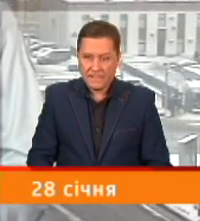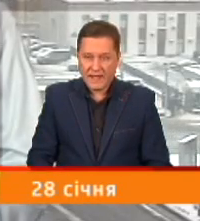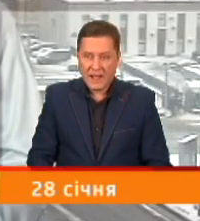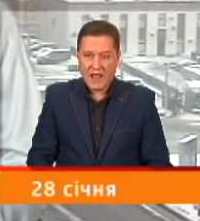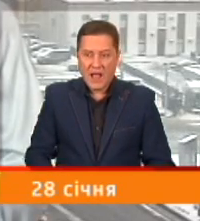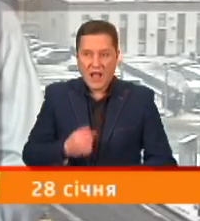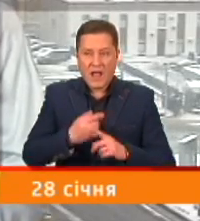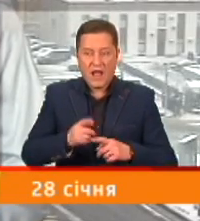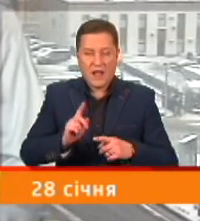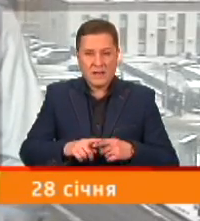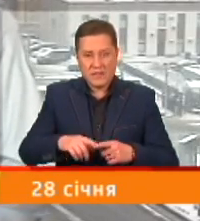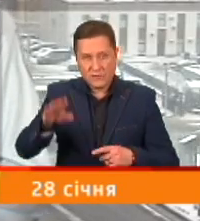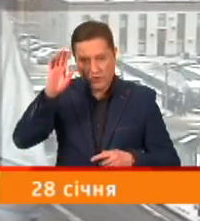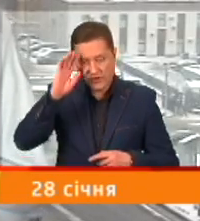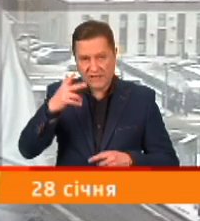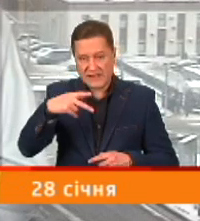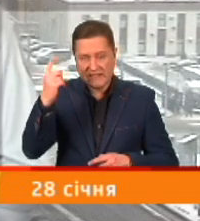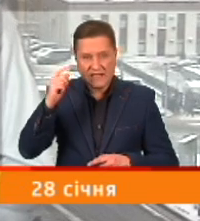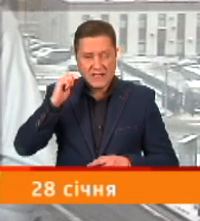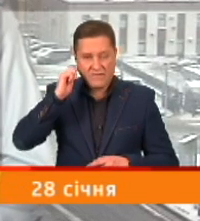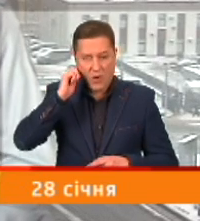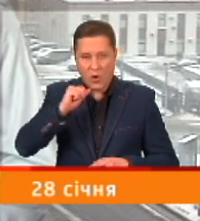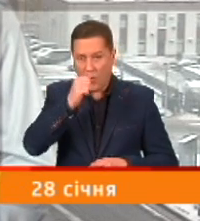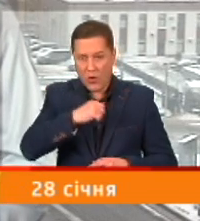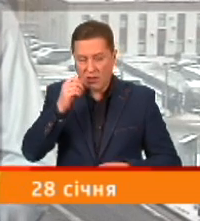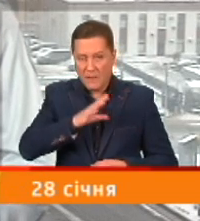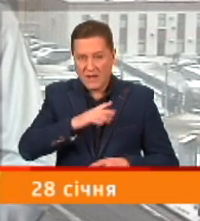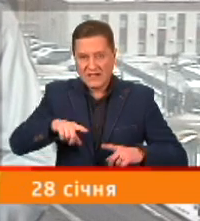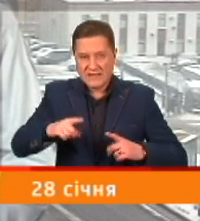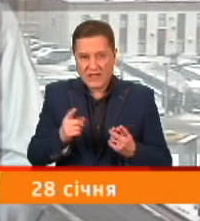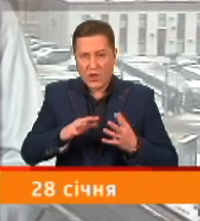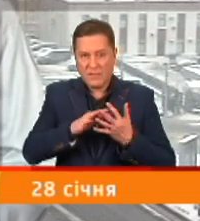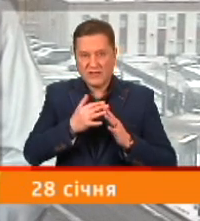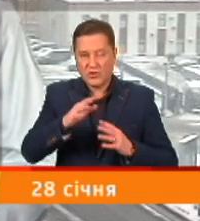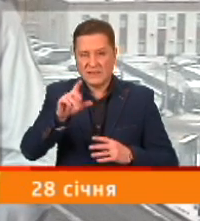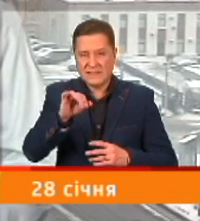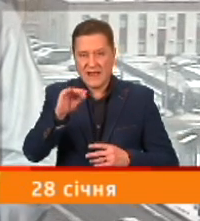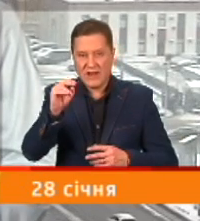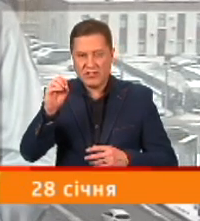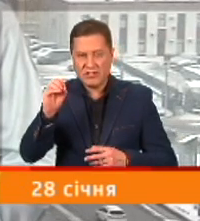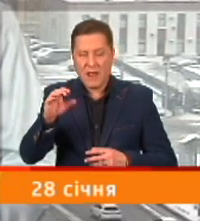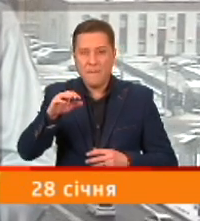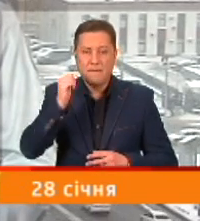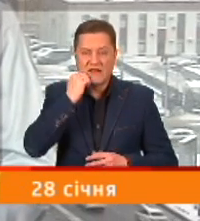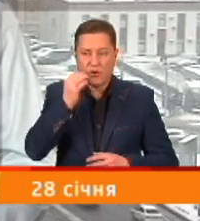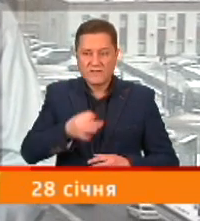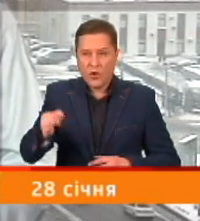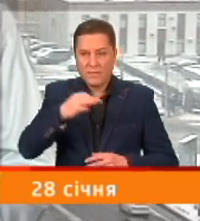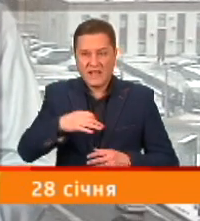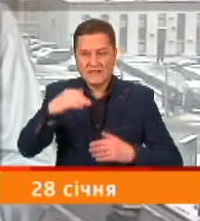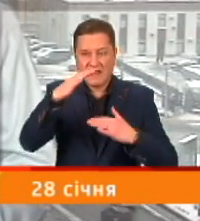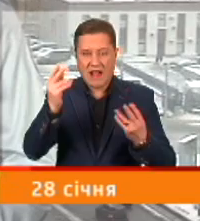Подозреваемый в краже мужчина в возрасте 31 года был задержан в поселке Заречье Московской области. Картина была